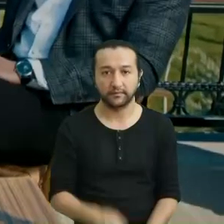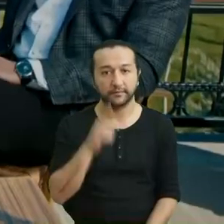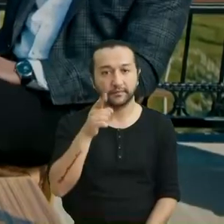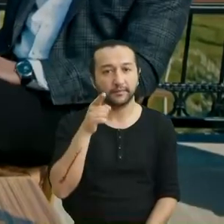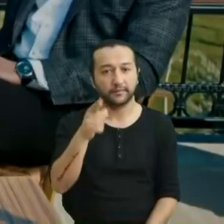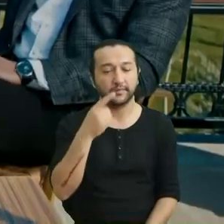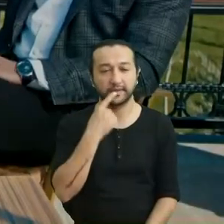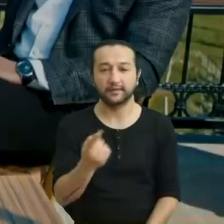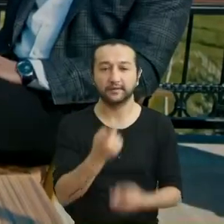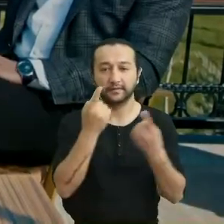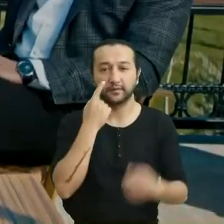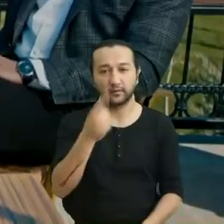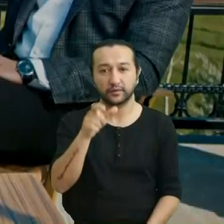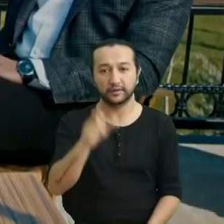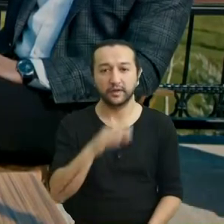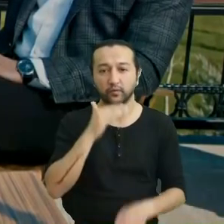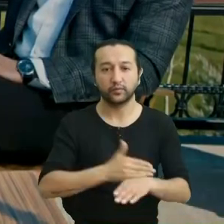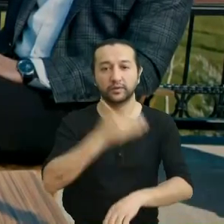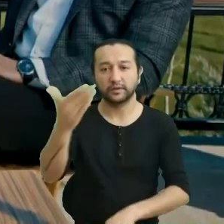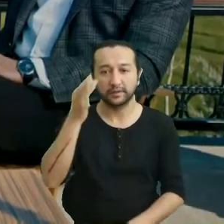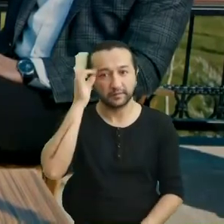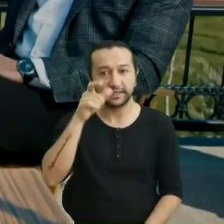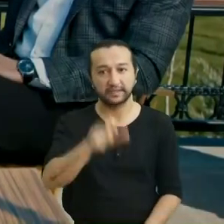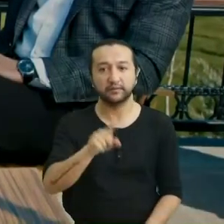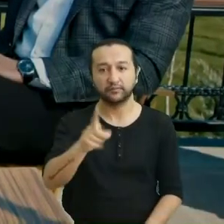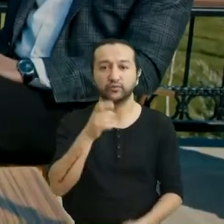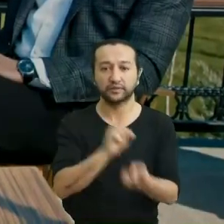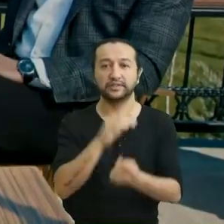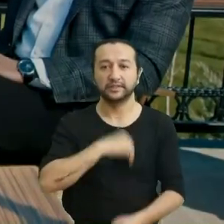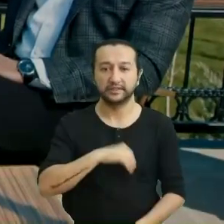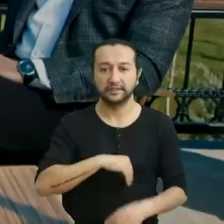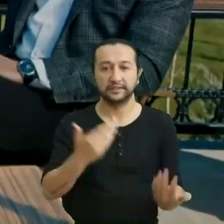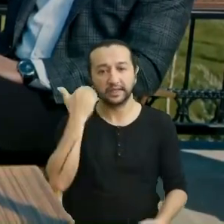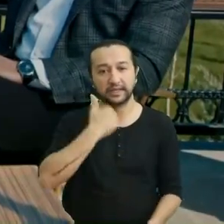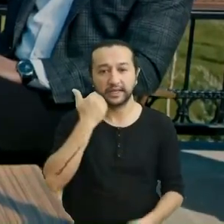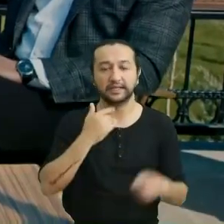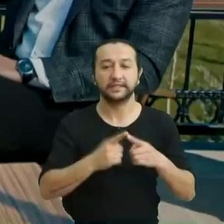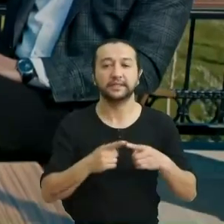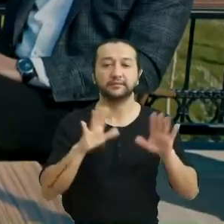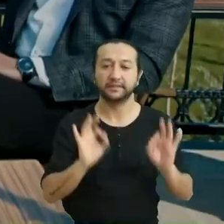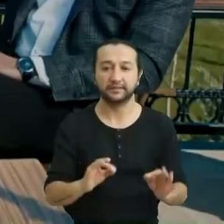Ahemsin Yağız. Gören de yurt dışındaki bütün manyakların seni bulduğunu zannedecek. Yalan da sayılmaz hani.